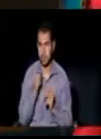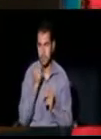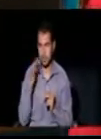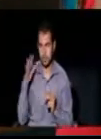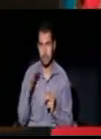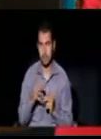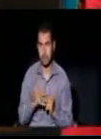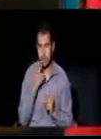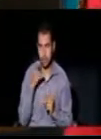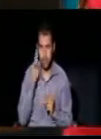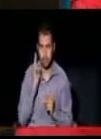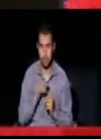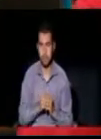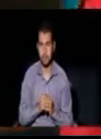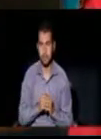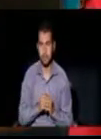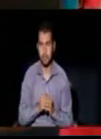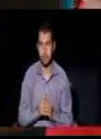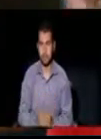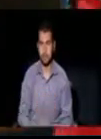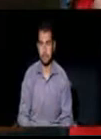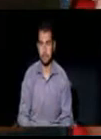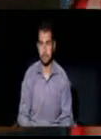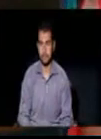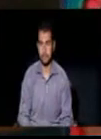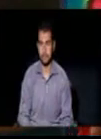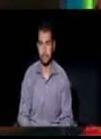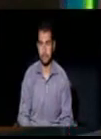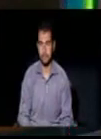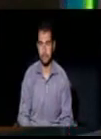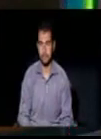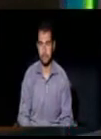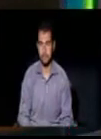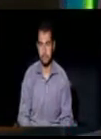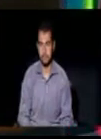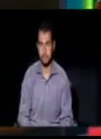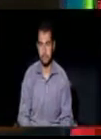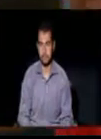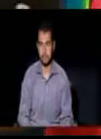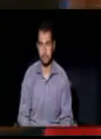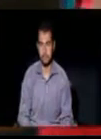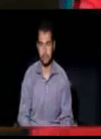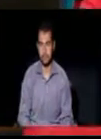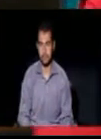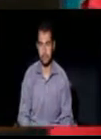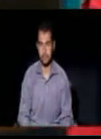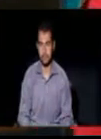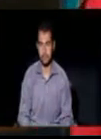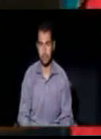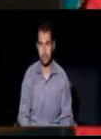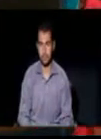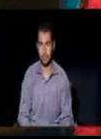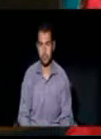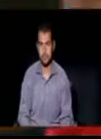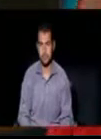الشباب الصم اللي هم سنهم من 10 سنين لغايه 35 سنه ان هم يجوا لما ان شاء